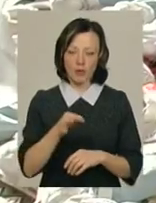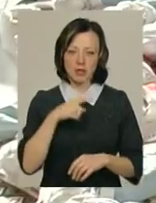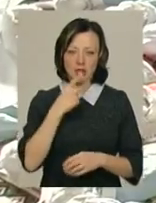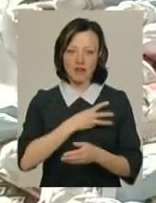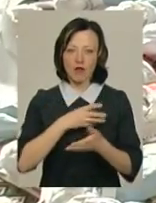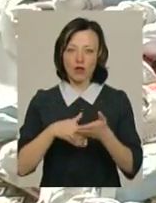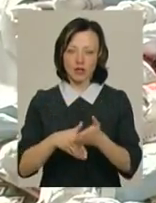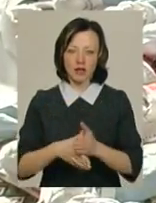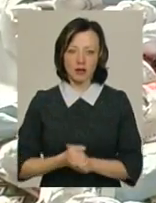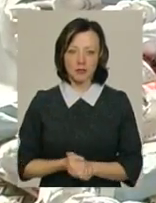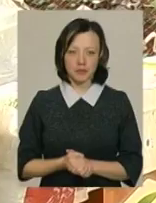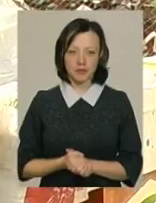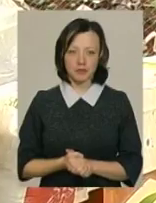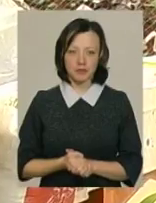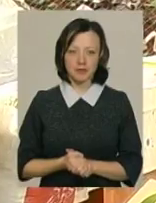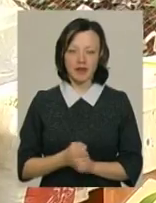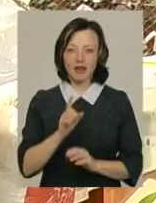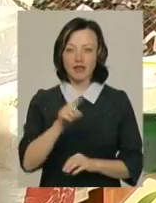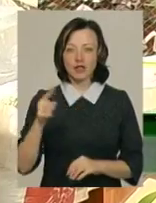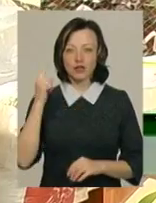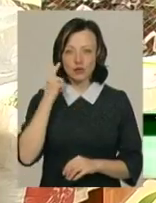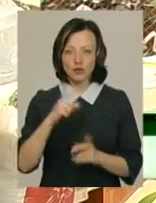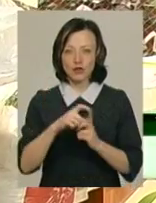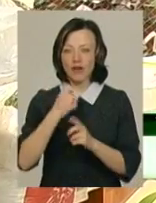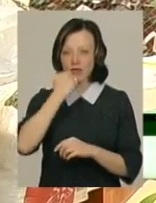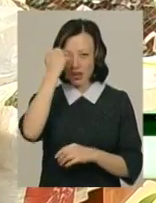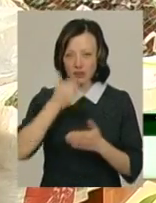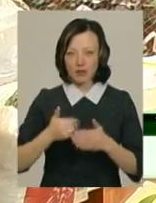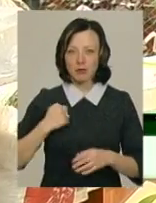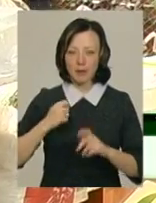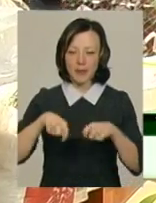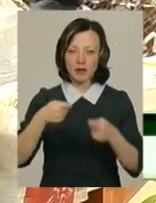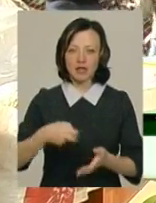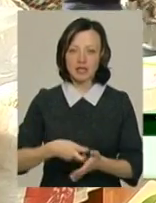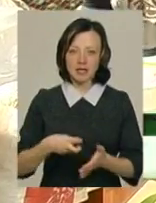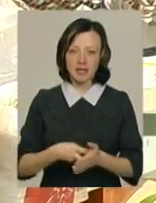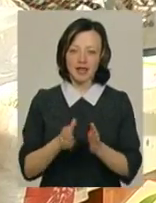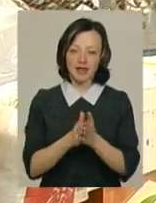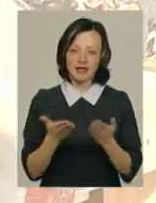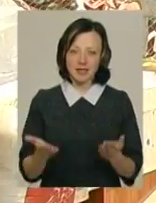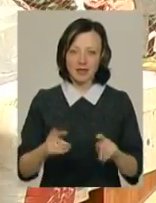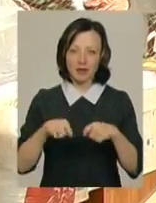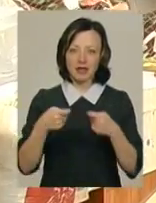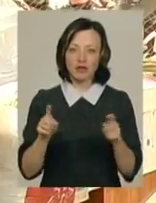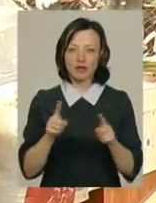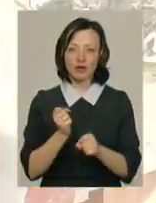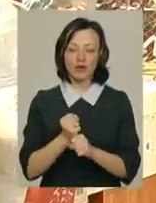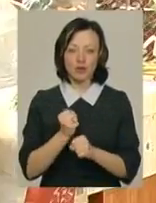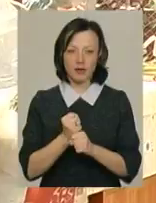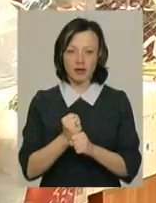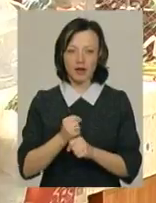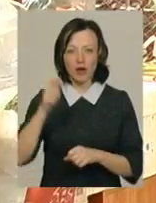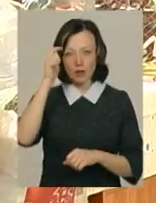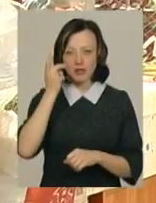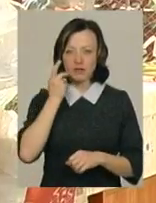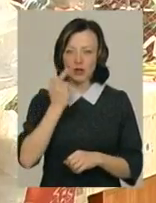волонтерка Тетяна Баско. Вони чують слова вдячності від бійців і передають листи, передають листівки, передають те, що вони роблять. Хлопці